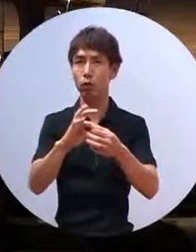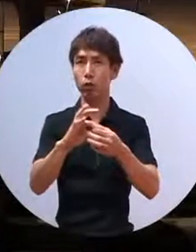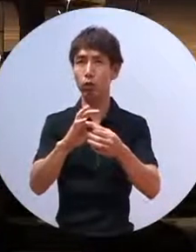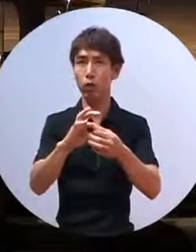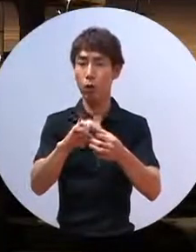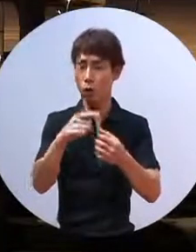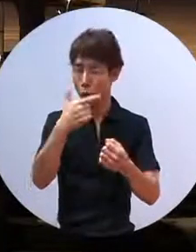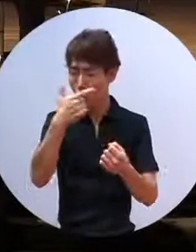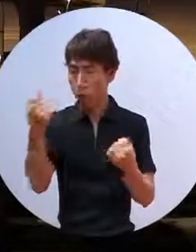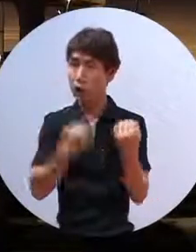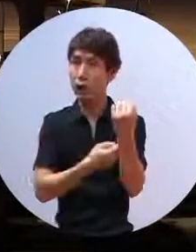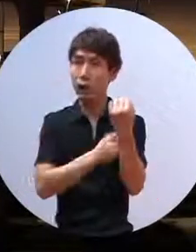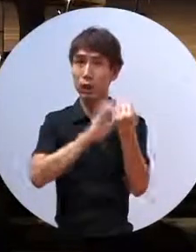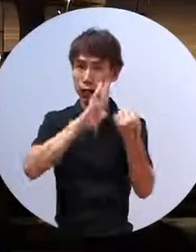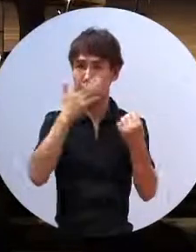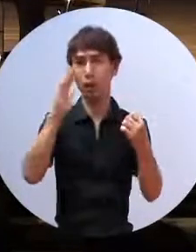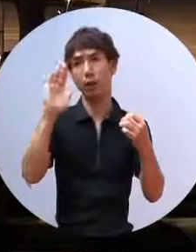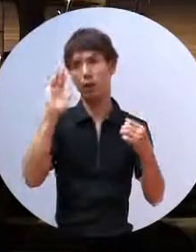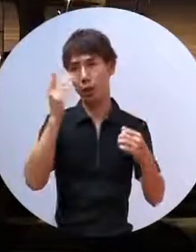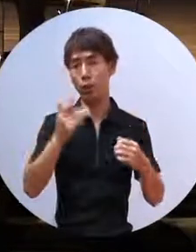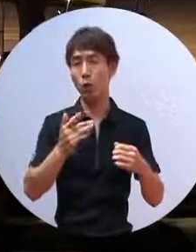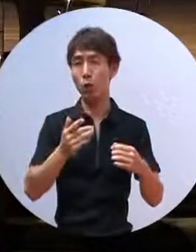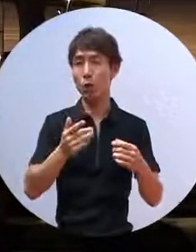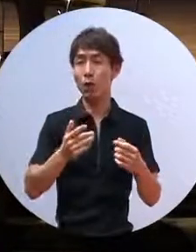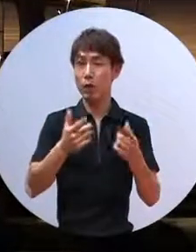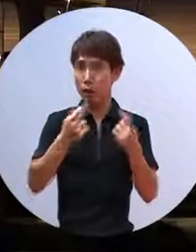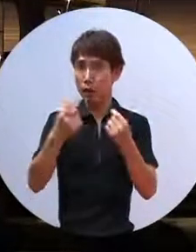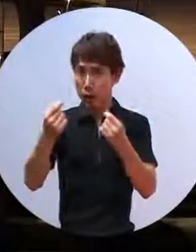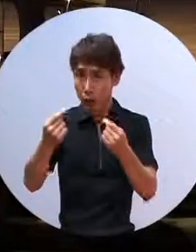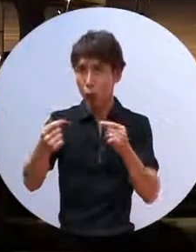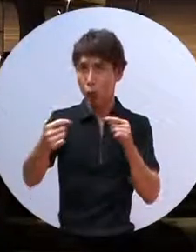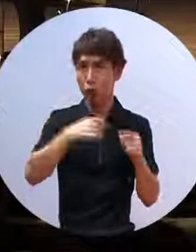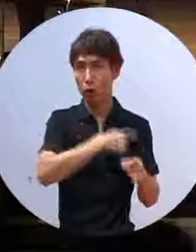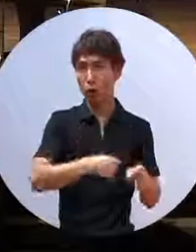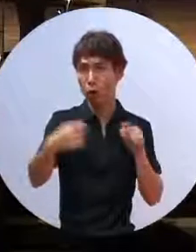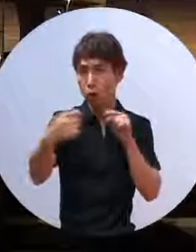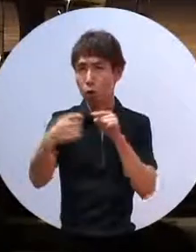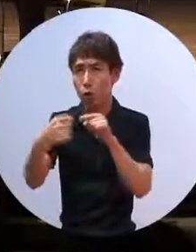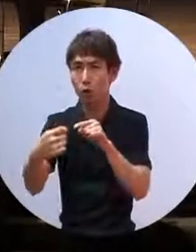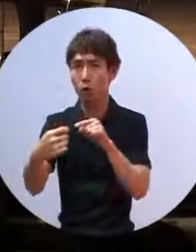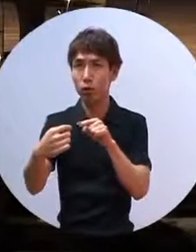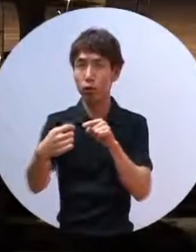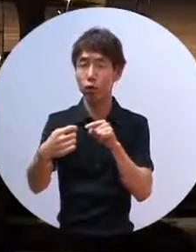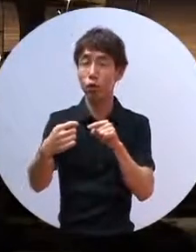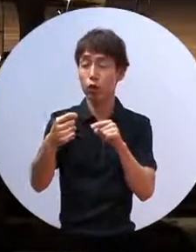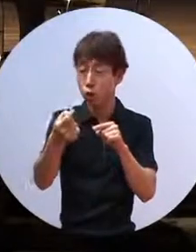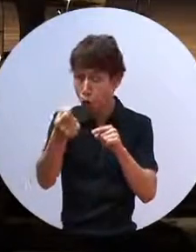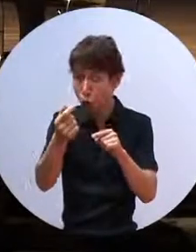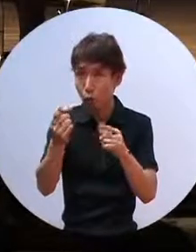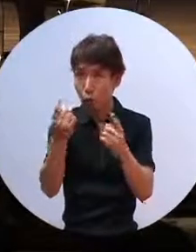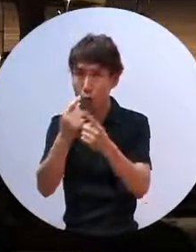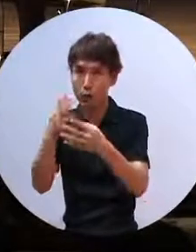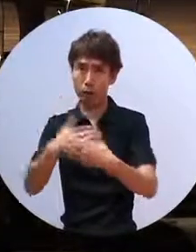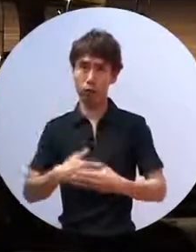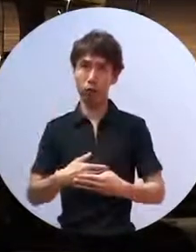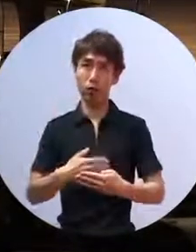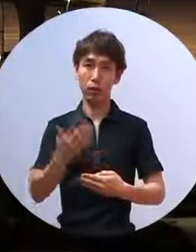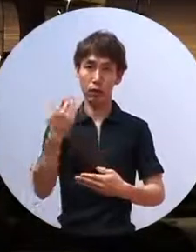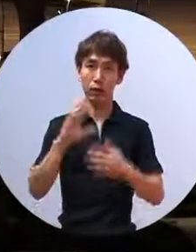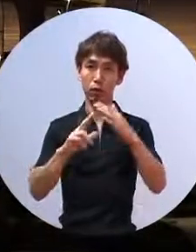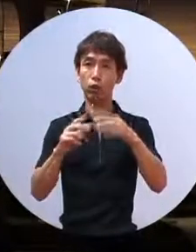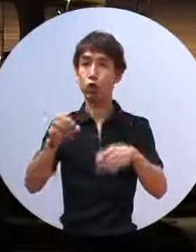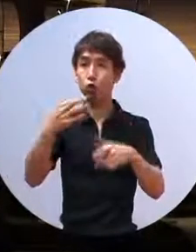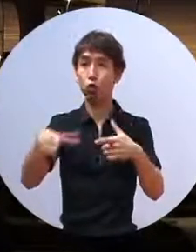、決して大きな力じゃないかもしれないけど、それはやっぱり確実に伝わっていって、そしていろんな人たちが少しずつ変わってくれてる、そして先